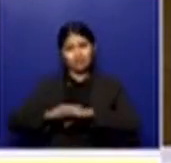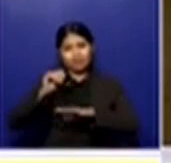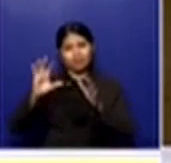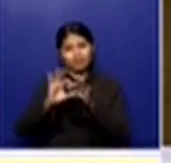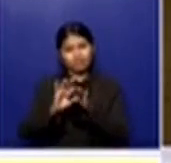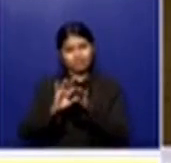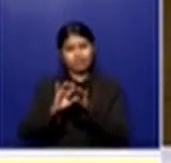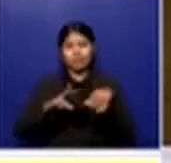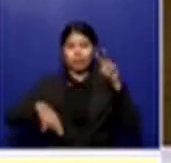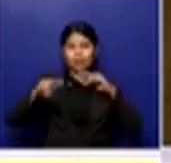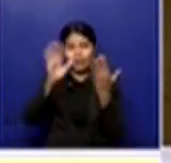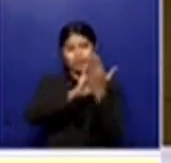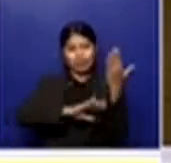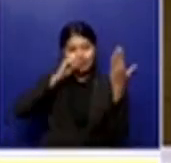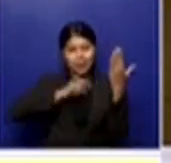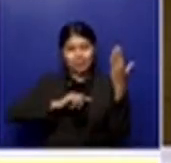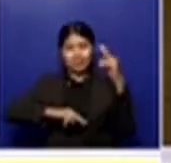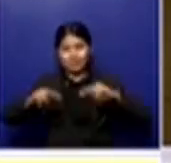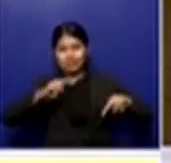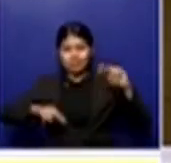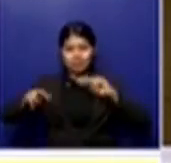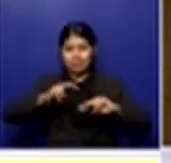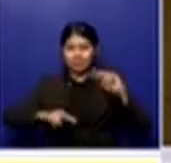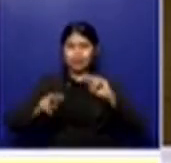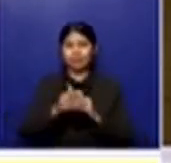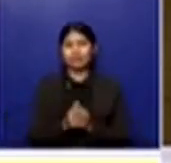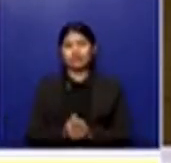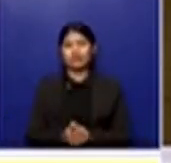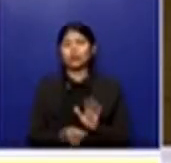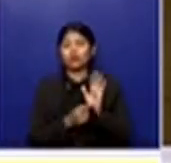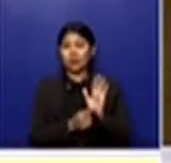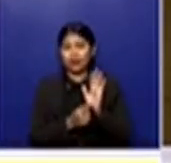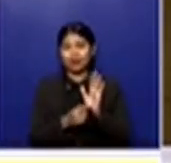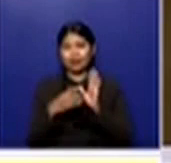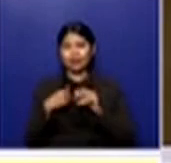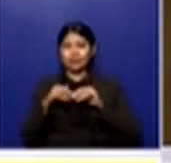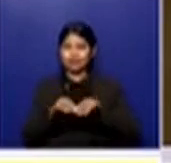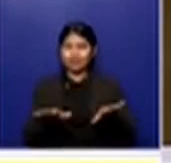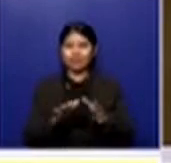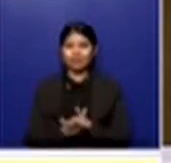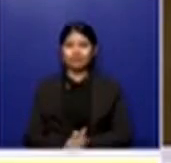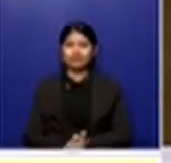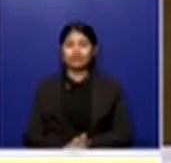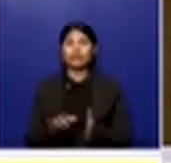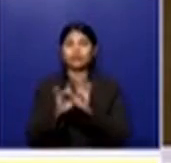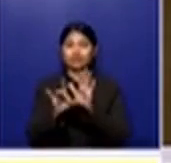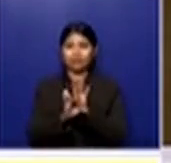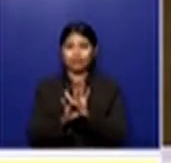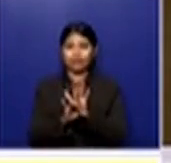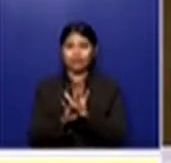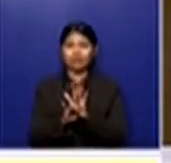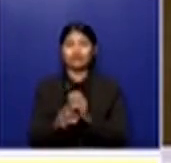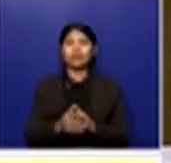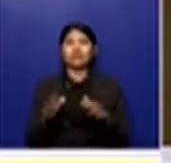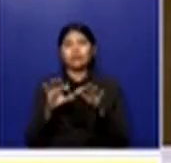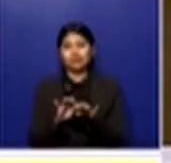การรักษาประเทศชาติจากแรงกดดันต่างๆเอาไว้อันนี้เป็นตัวอย่างยันอยากนำเสนอนะคะสุดท้ายค่ะก็